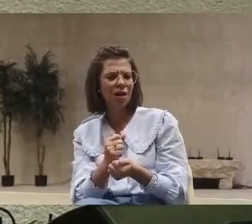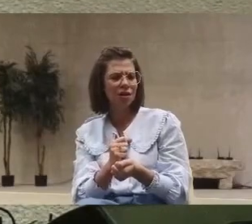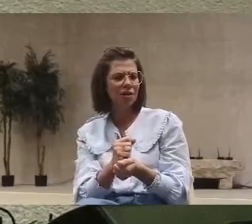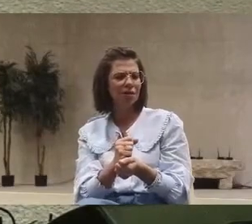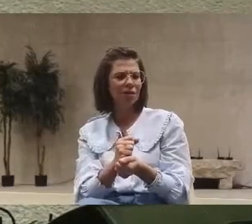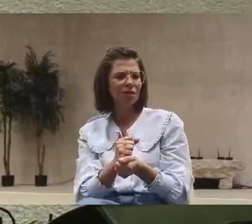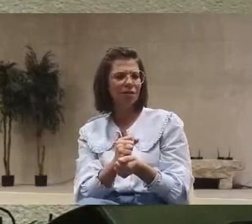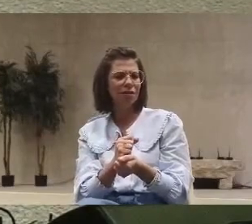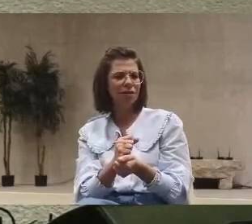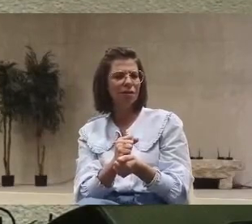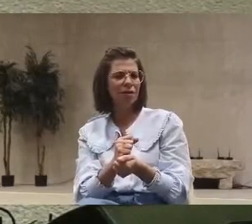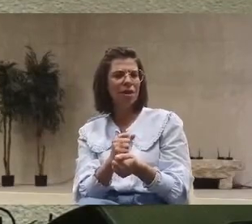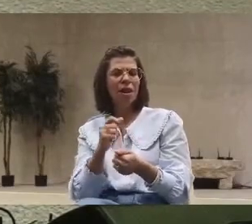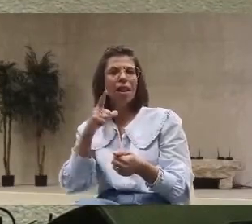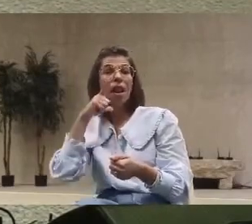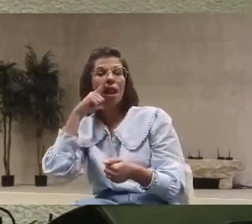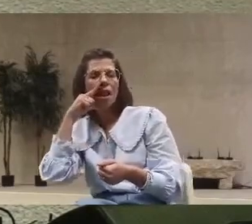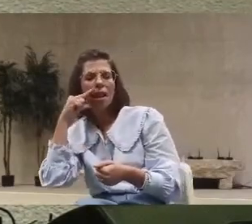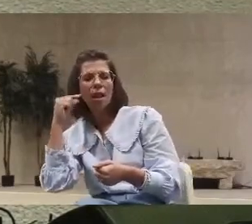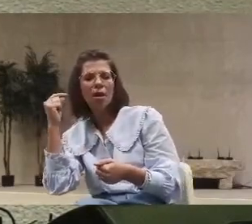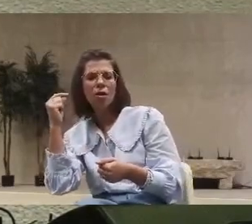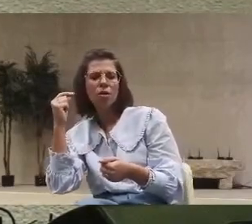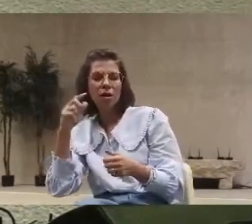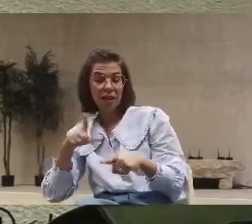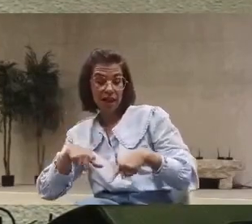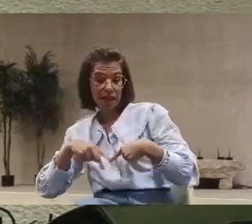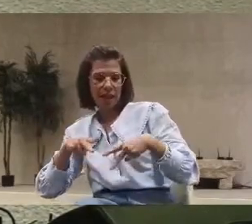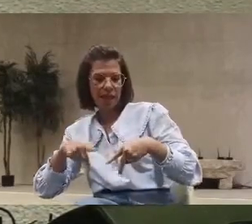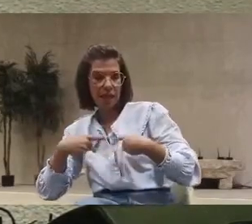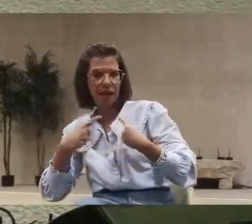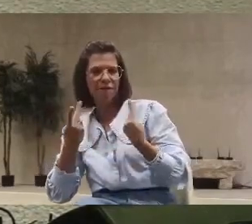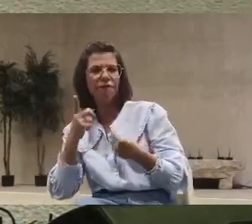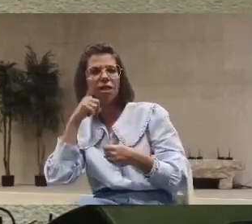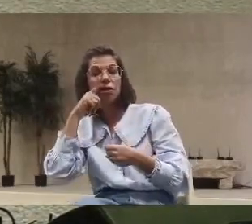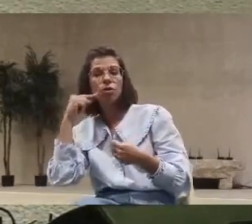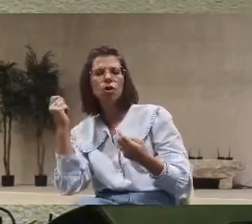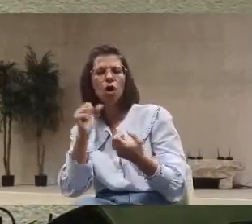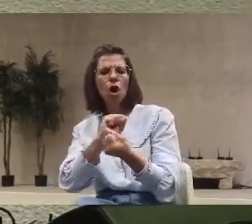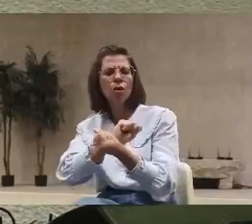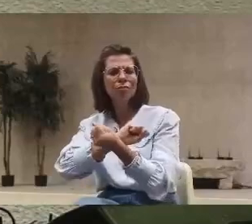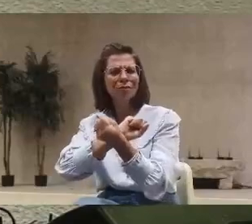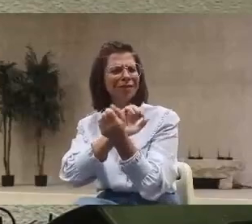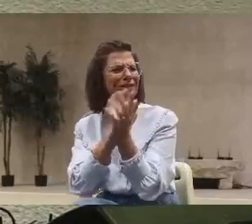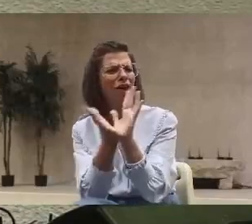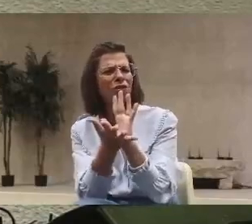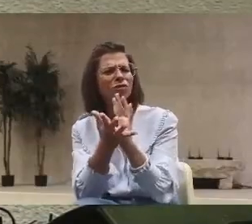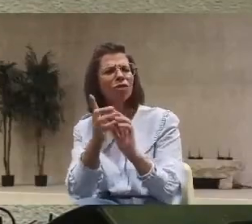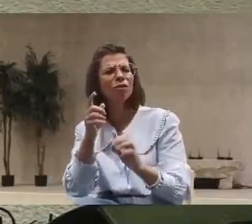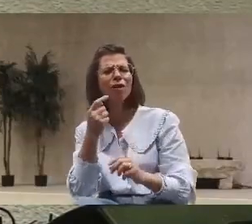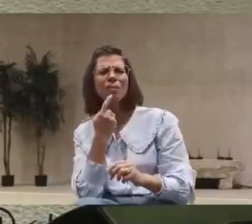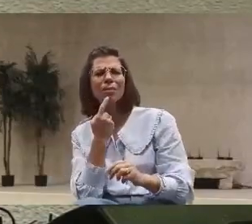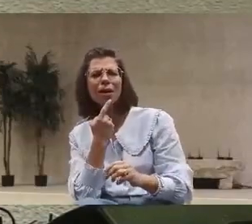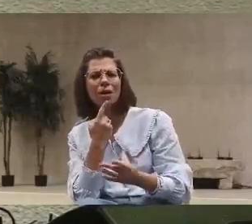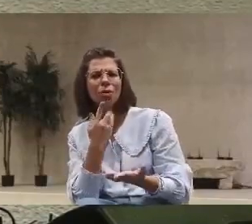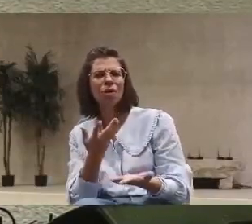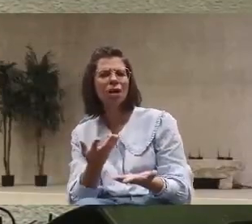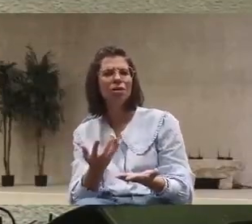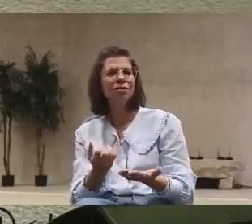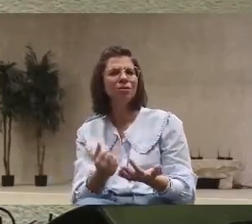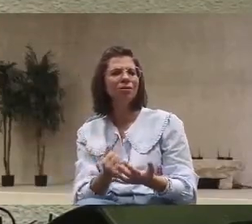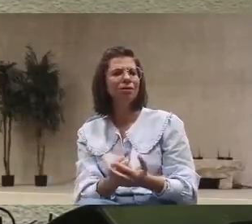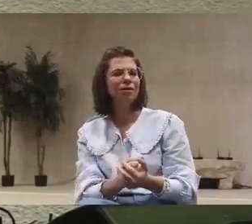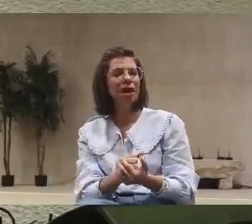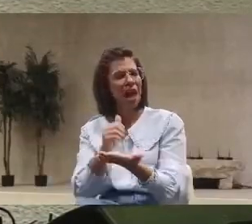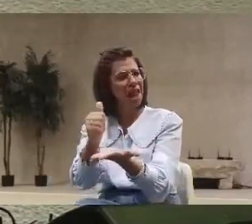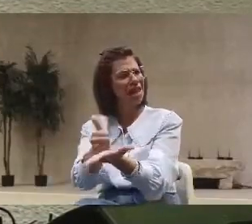c'est pas cet évangile là qui est la solution regardez aujourd'hui vous pourrez aider